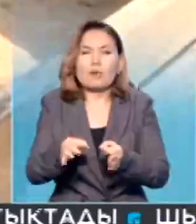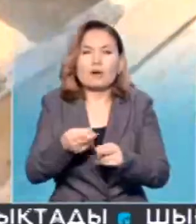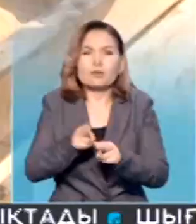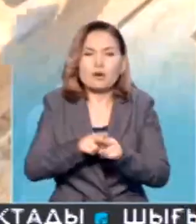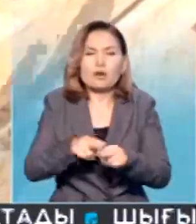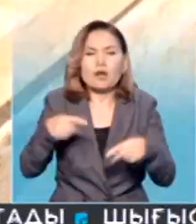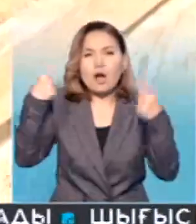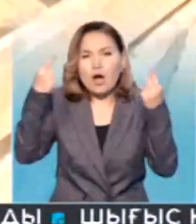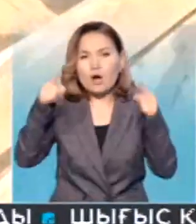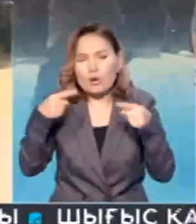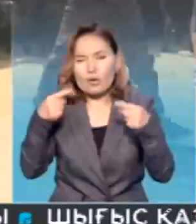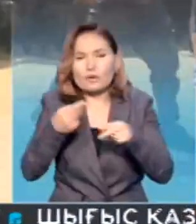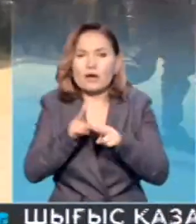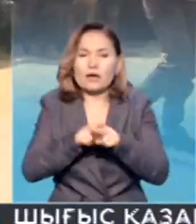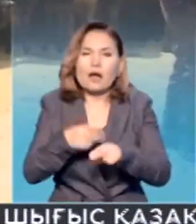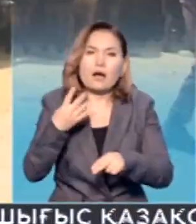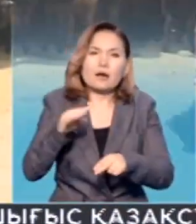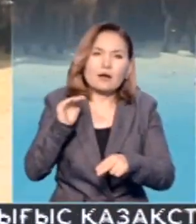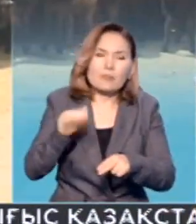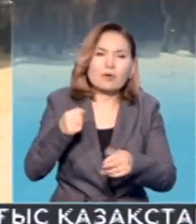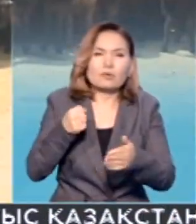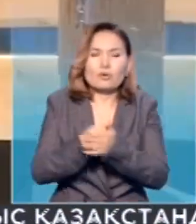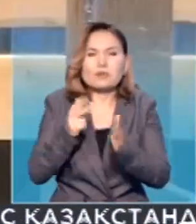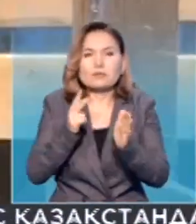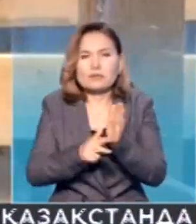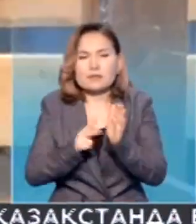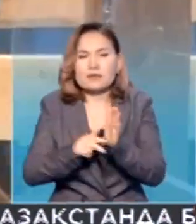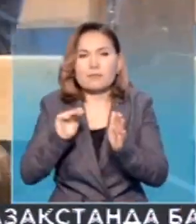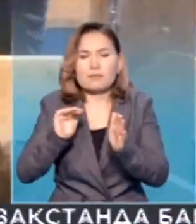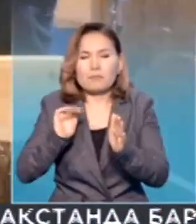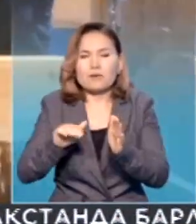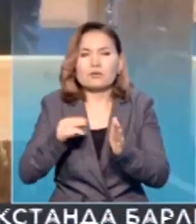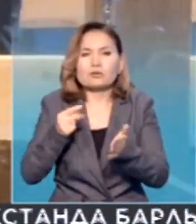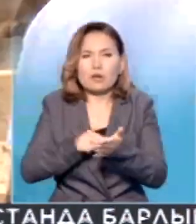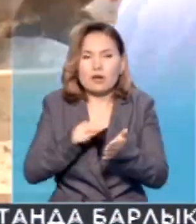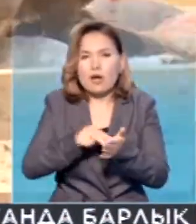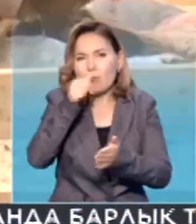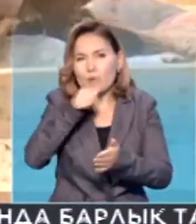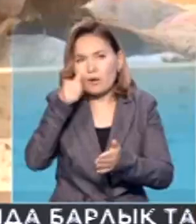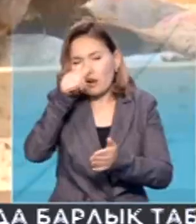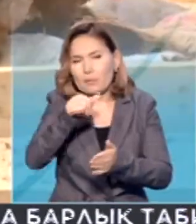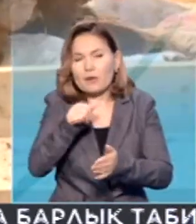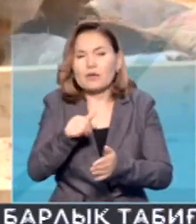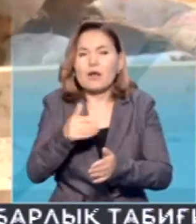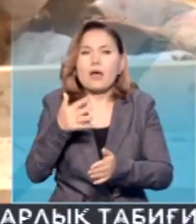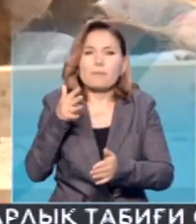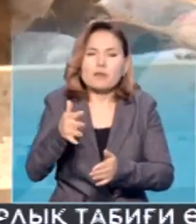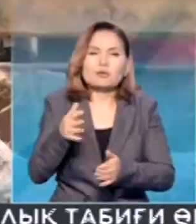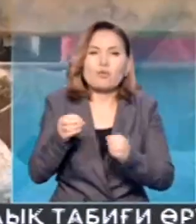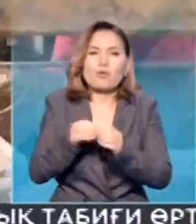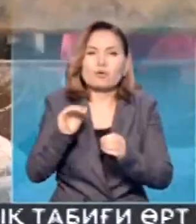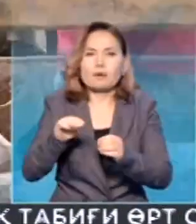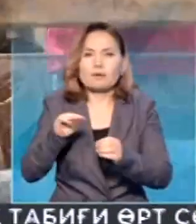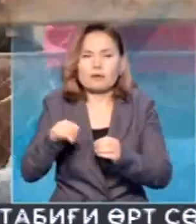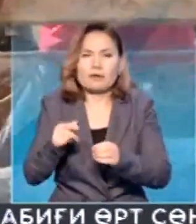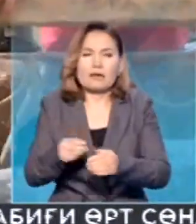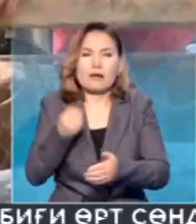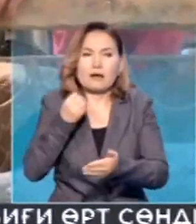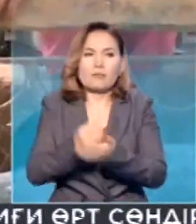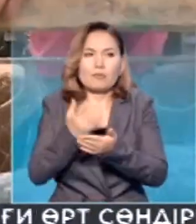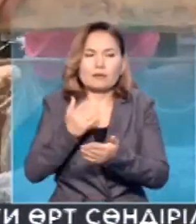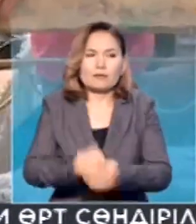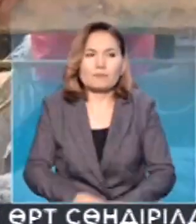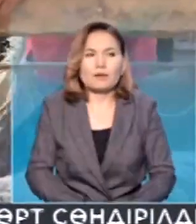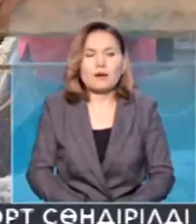қой, қошқардың бағасы 40000 мен 80000 теңге аралығында. Бұл былтырғымен салыстырғанда 5-10000 теңгеге қымбат. Былтыр 50000 қалған біз.